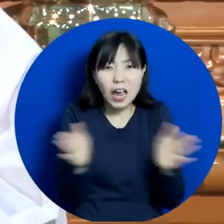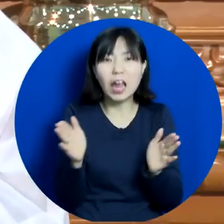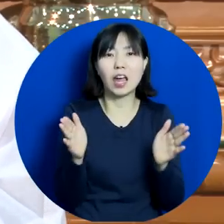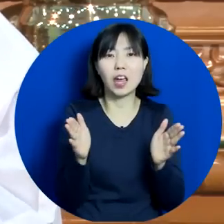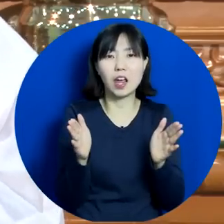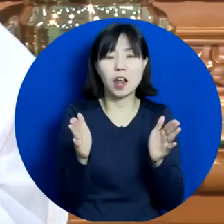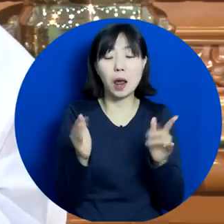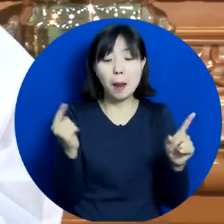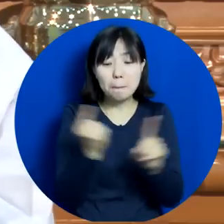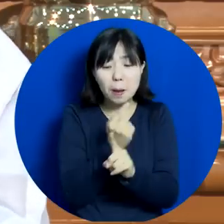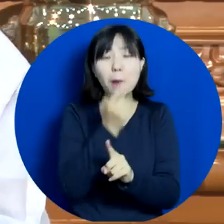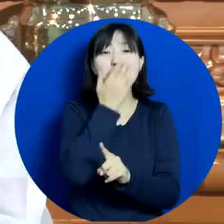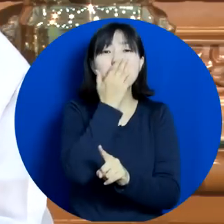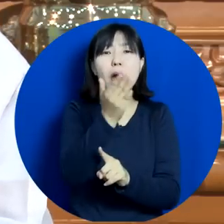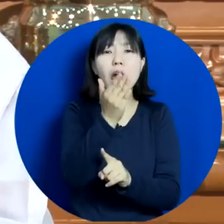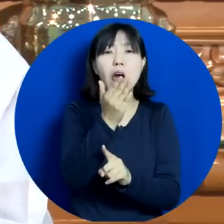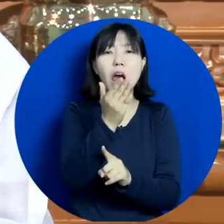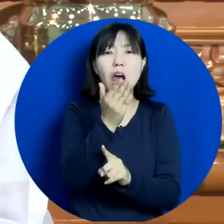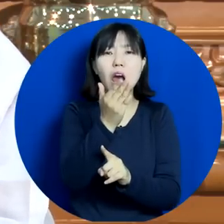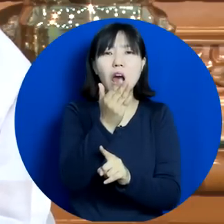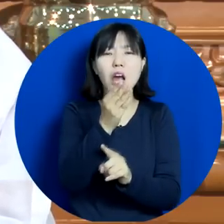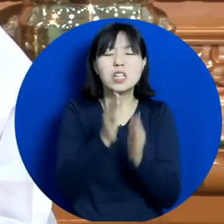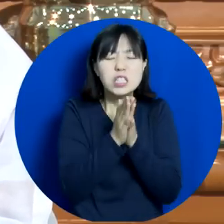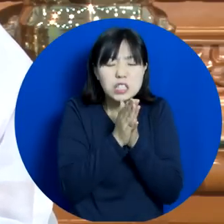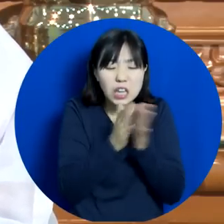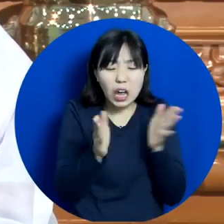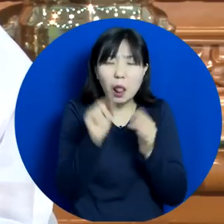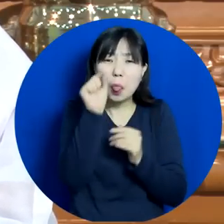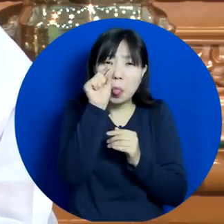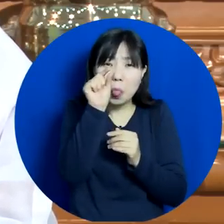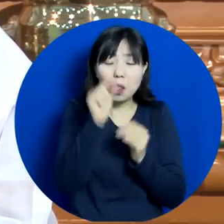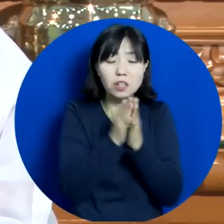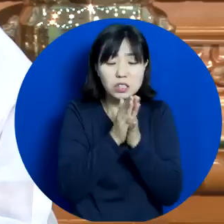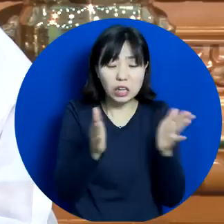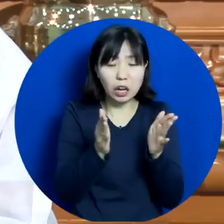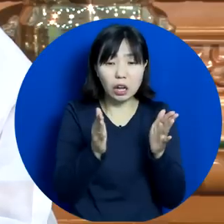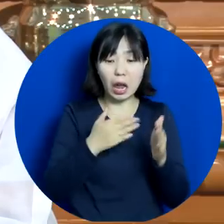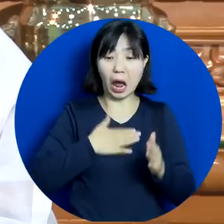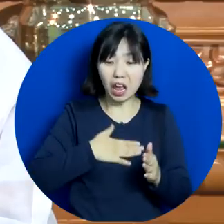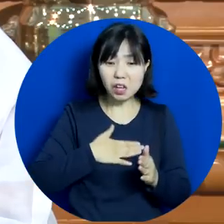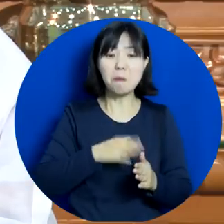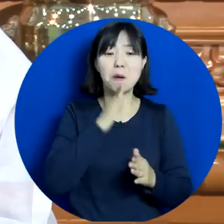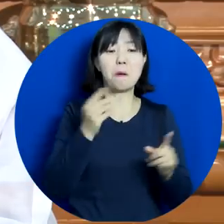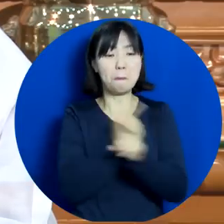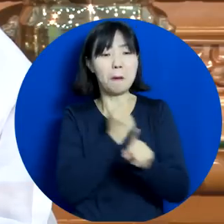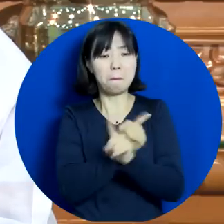바뀔 수 있는 가능성이 열린 거지 안다고 곧 바뀌는 건 아니다.